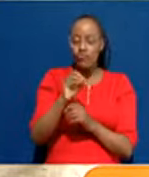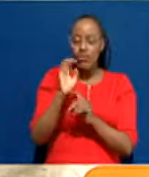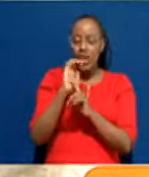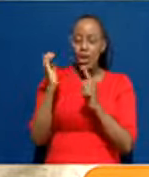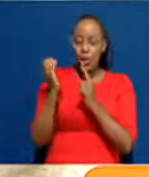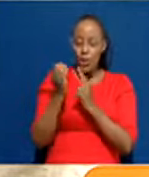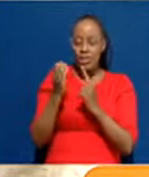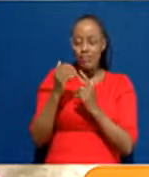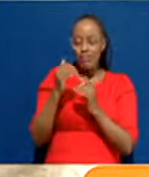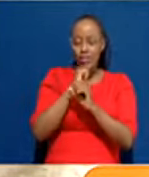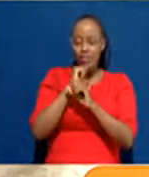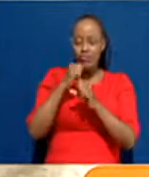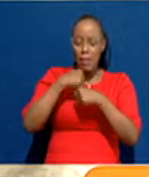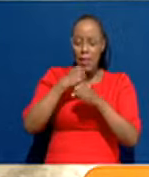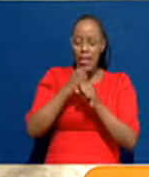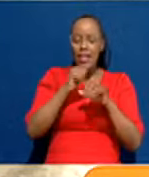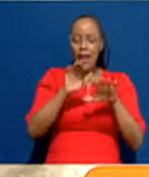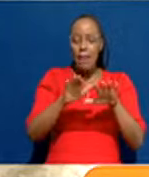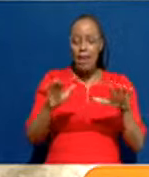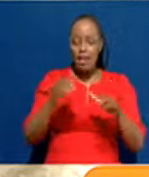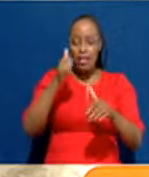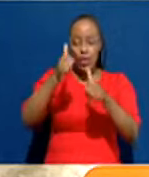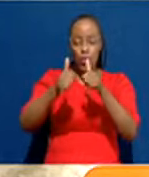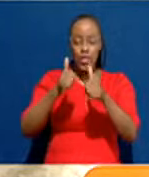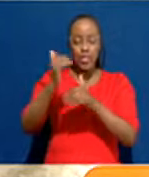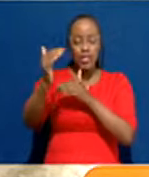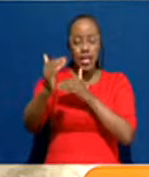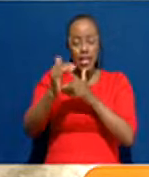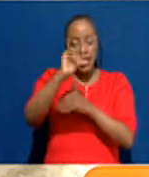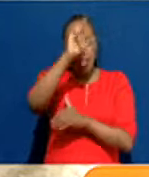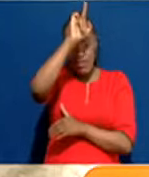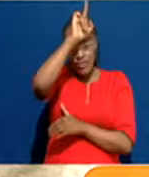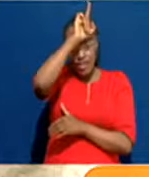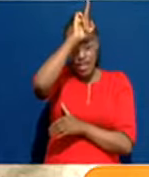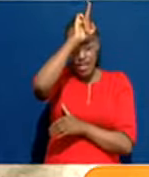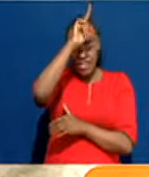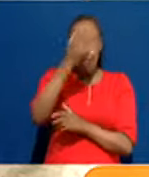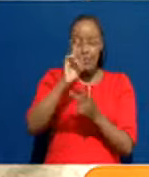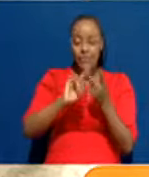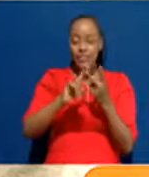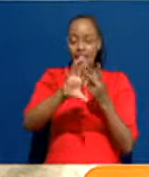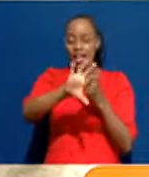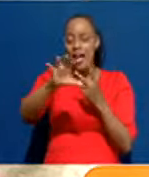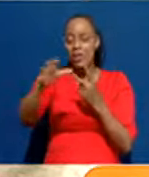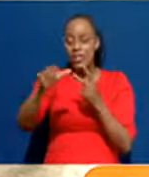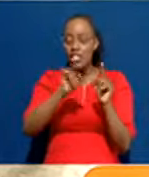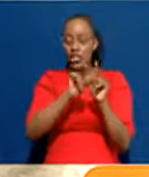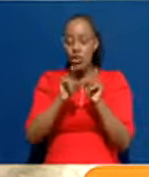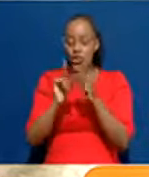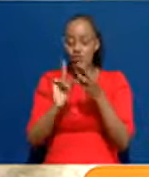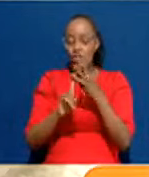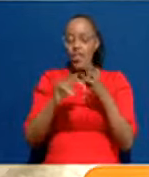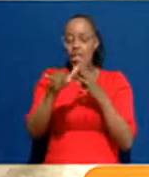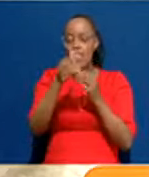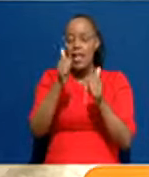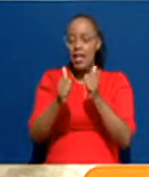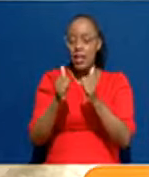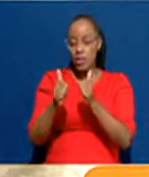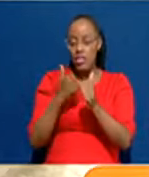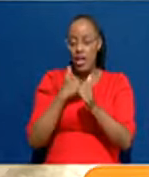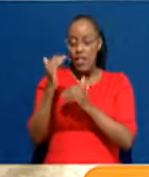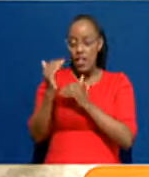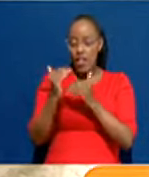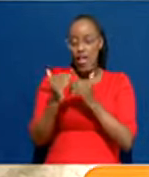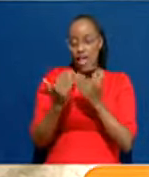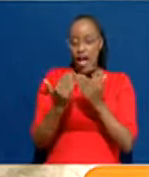inahimiza kutengeneza masoko yale ya karibu vijijini, kwenye counties na pia kwenye maeneo yale ya karibu